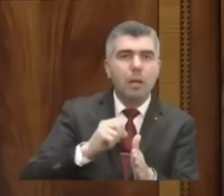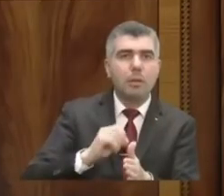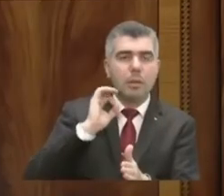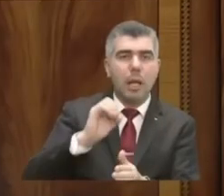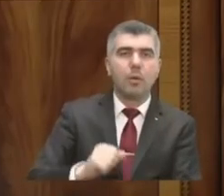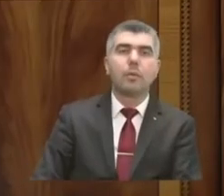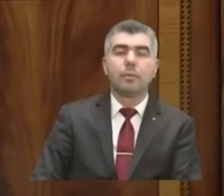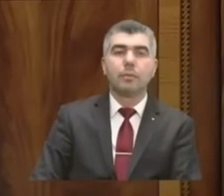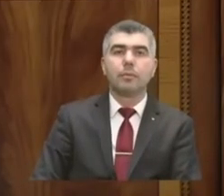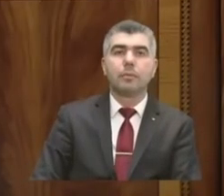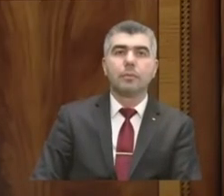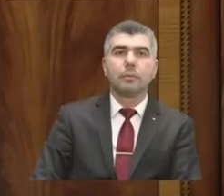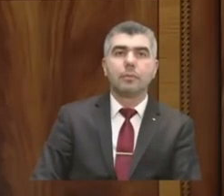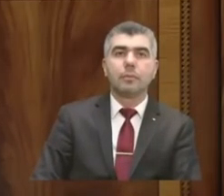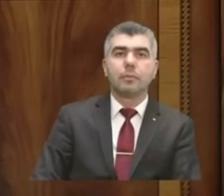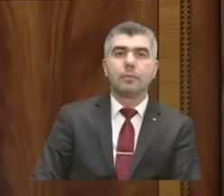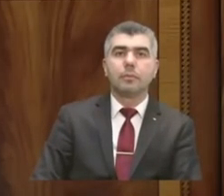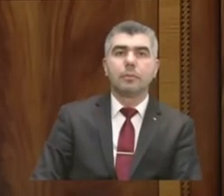القضيه ديال